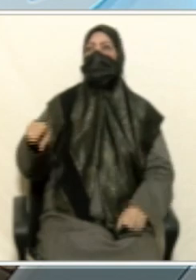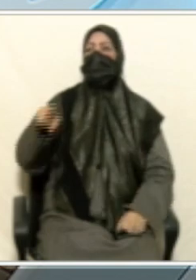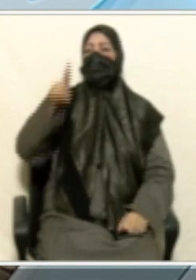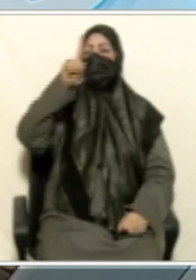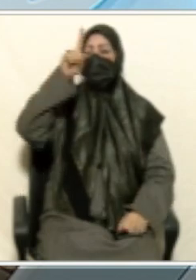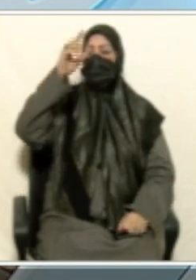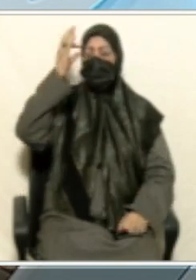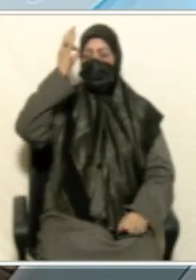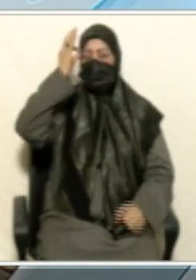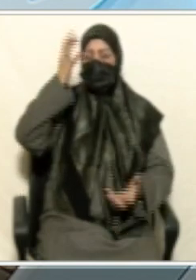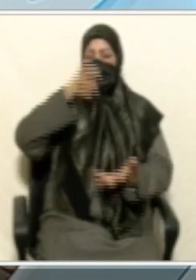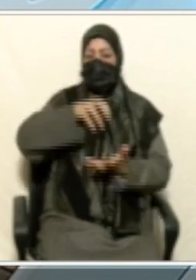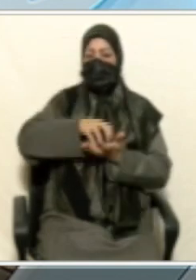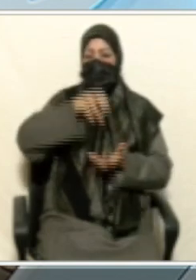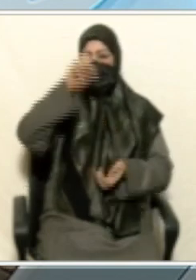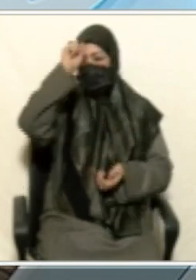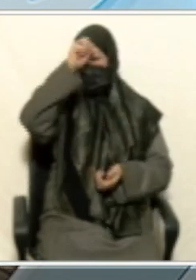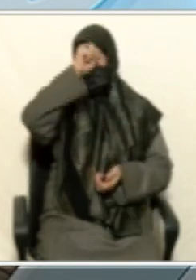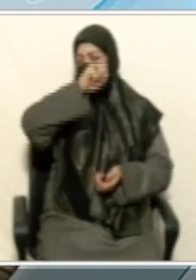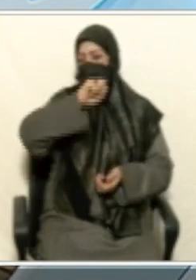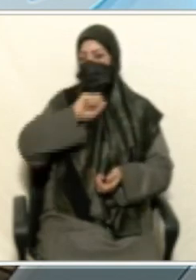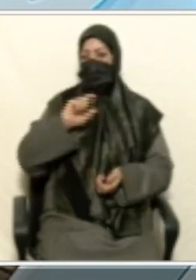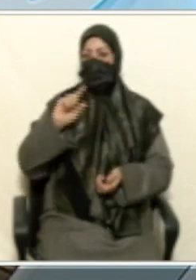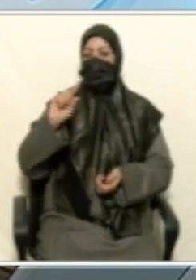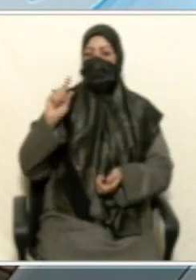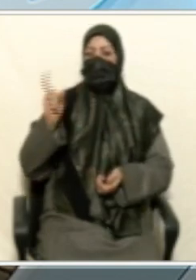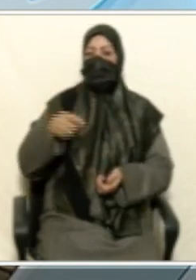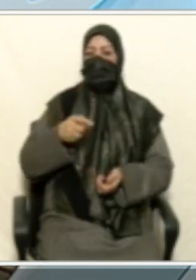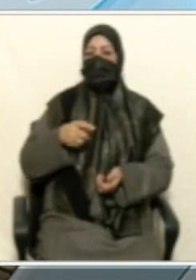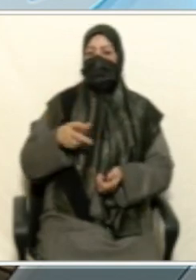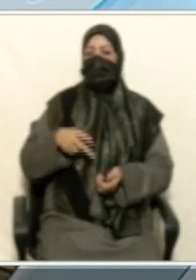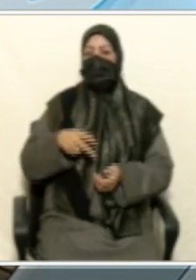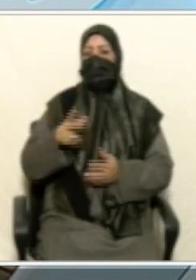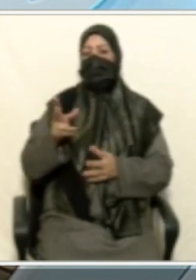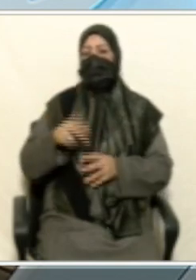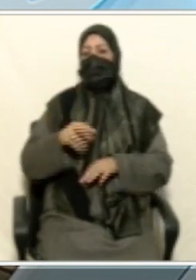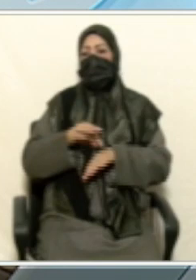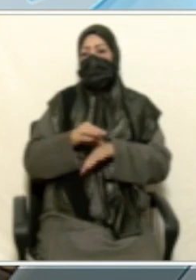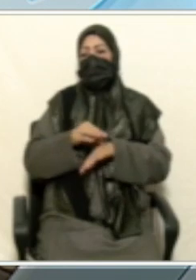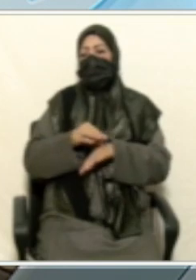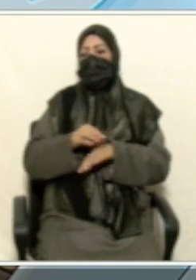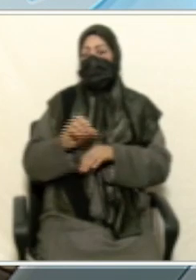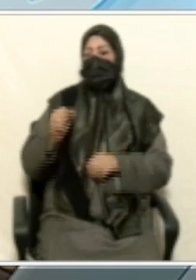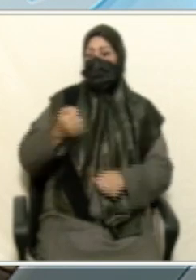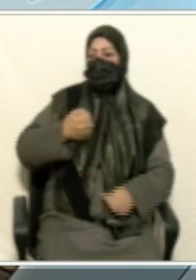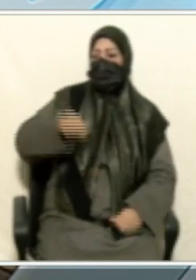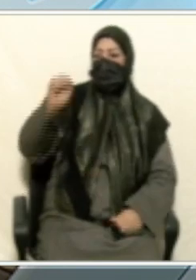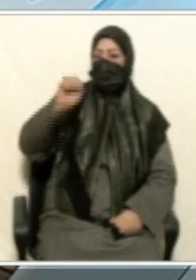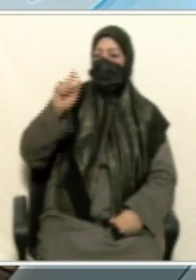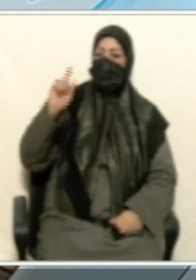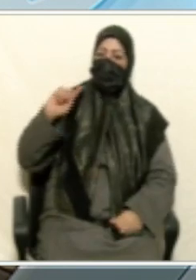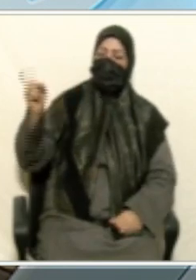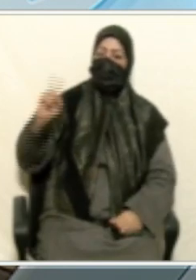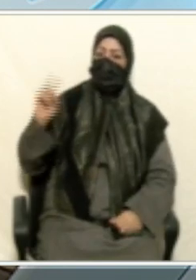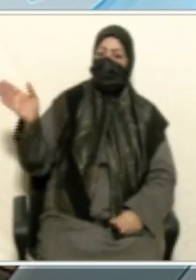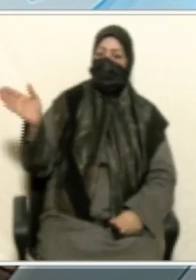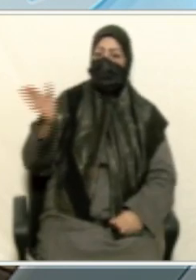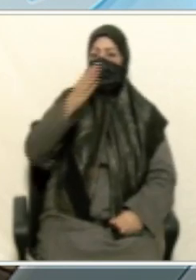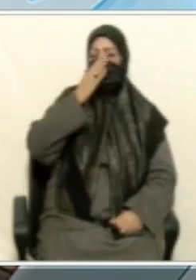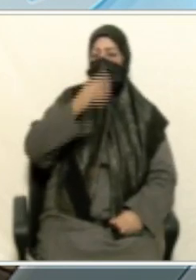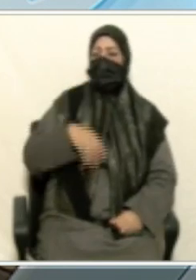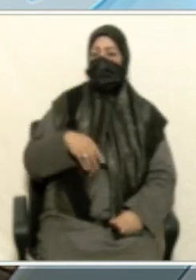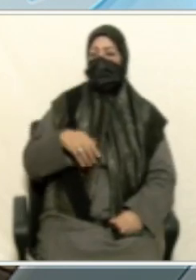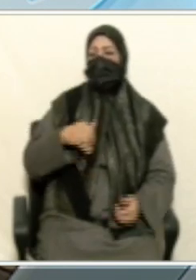ولولا أن قومك أخرجوني منك ما خرجت. خرج وعاش في المدينة صلوات ربي وسلامه عليه